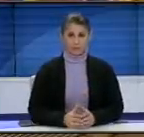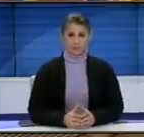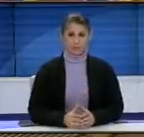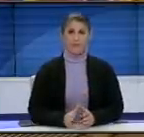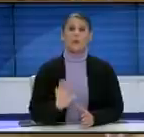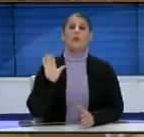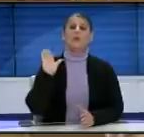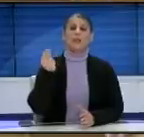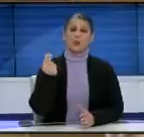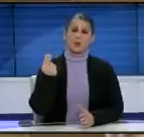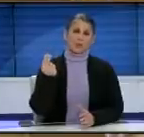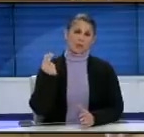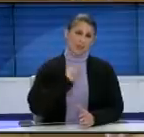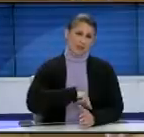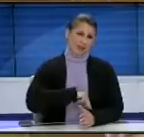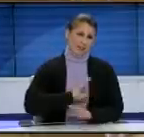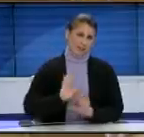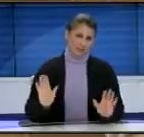ούτε οικονομικά ευνοείται.